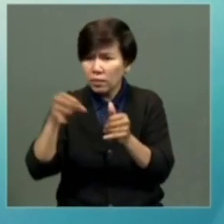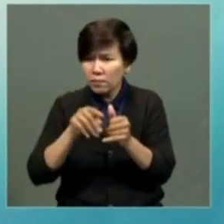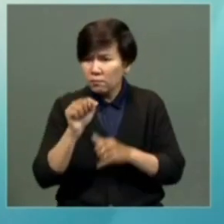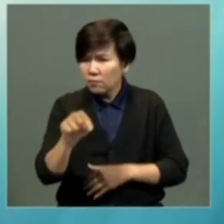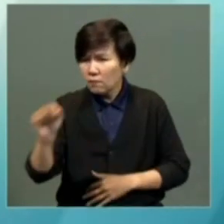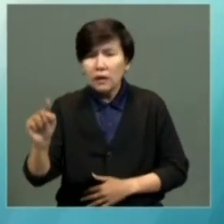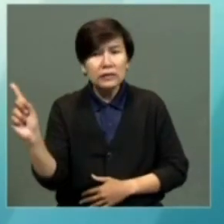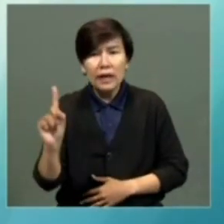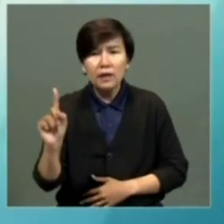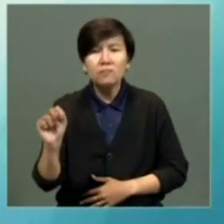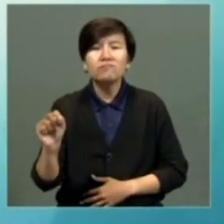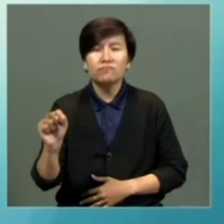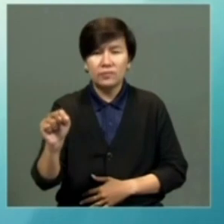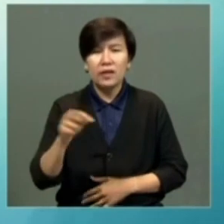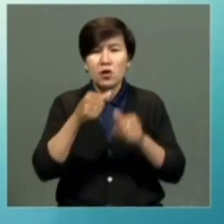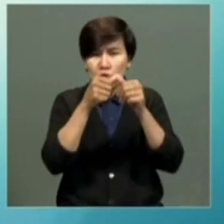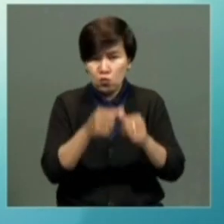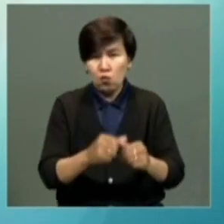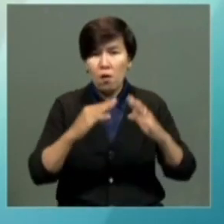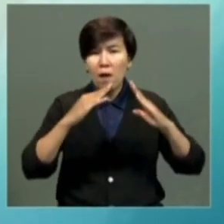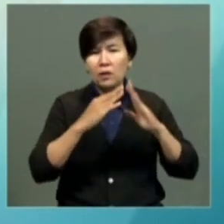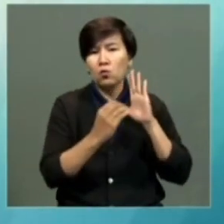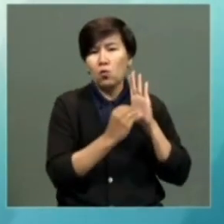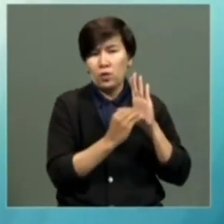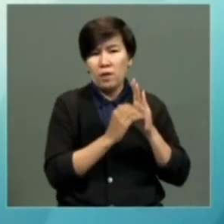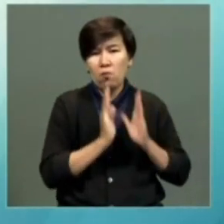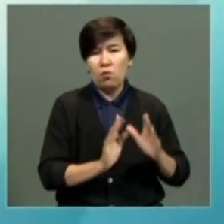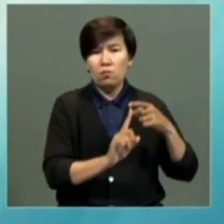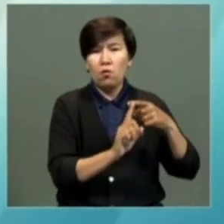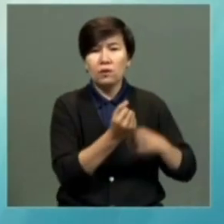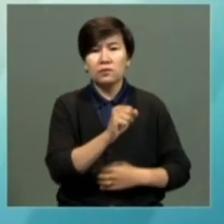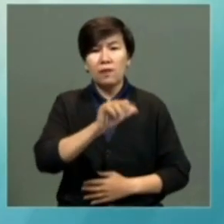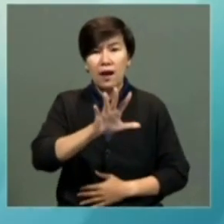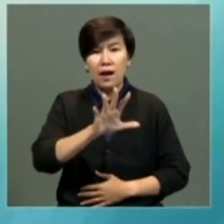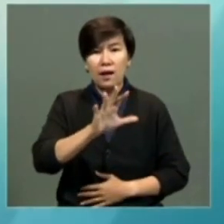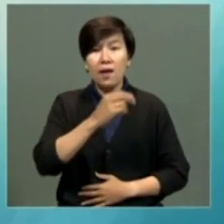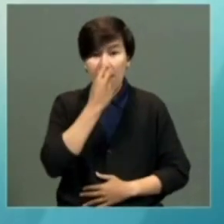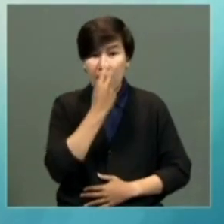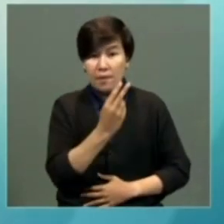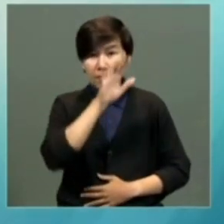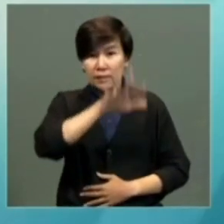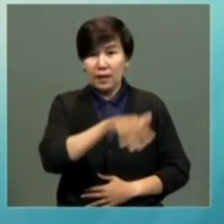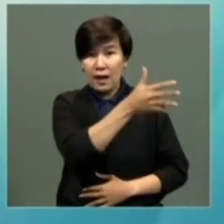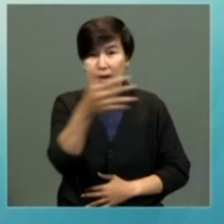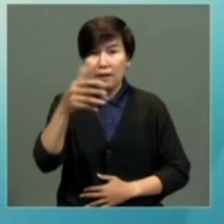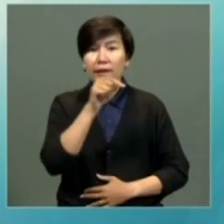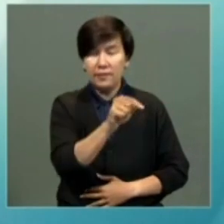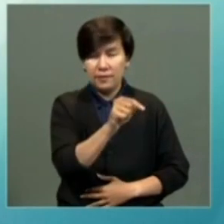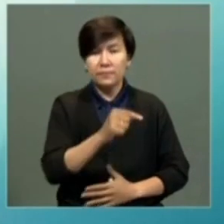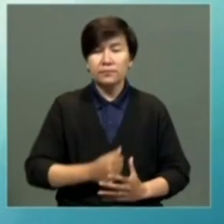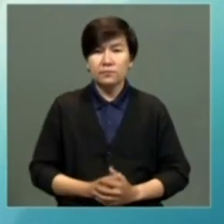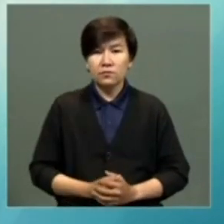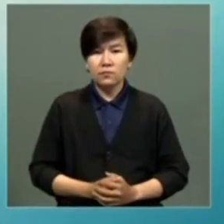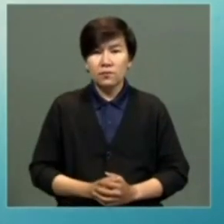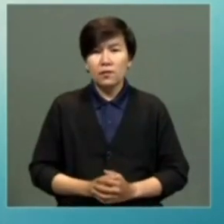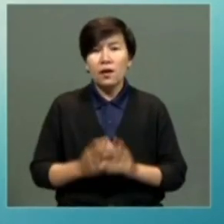ในกรุงเทพมหานครนะครับ15รายนะครับจะเห็นนะครับตรงนี้กรุงเทพมหานครแล้วก็น